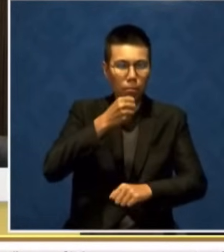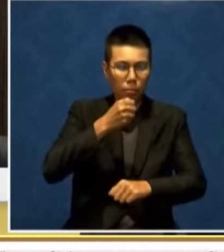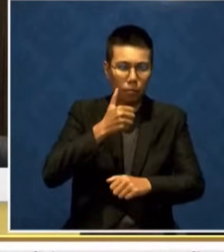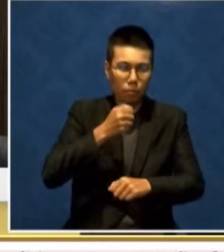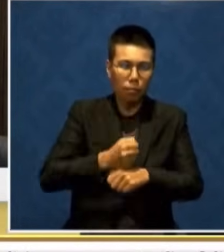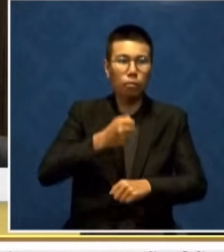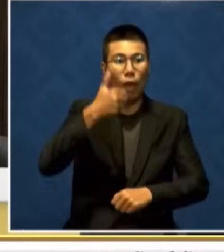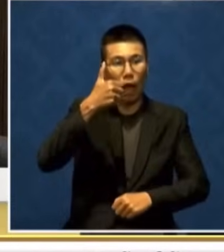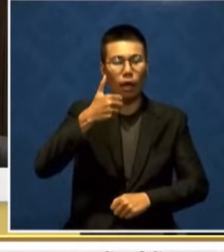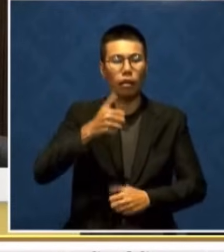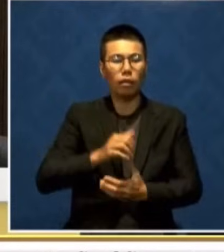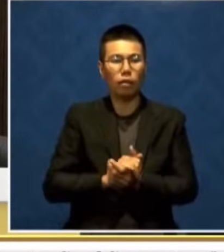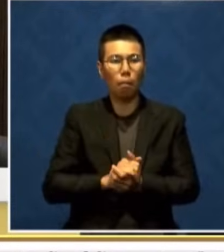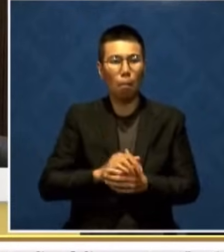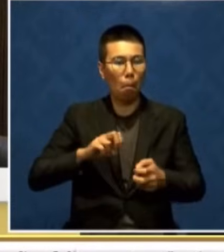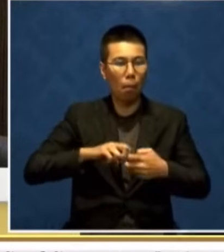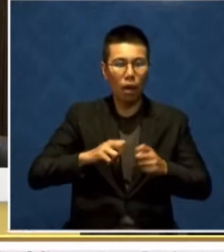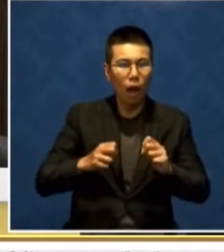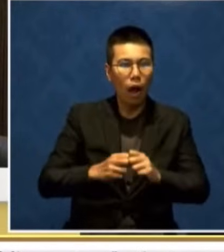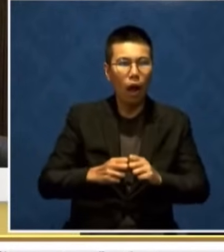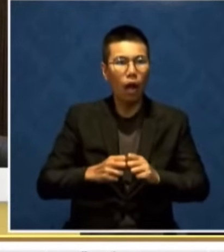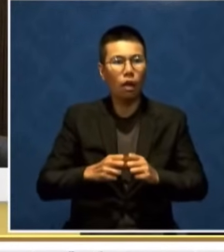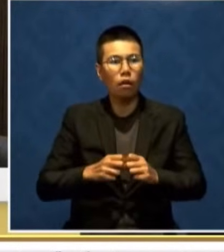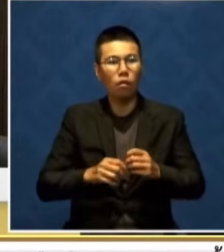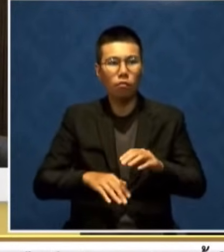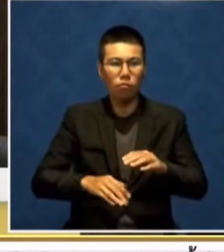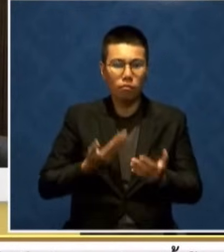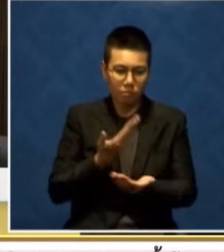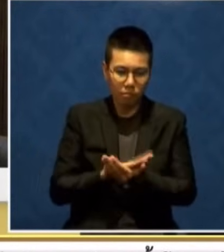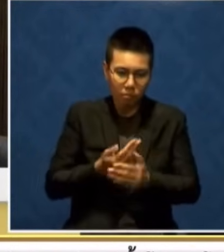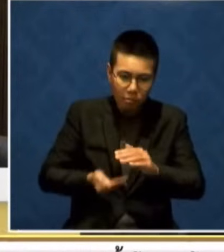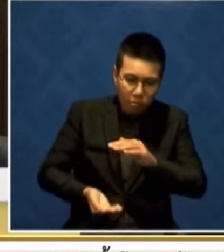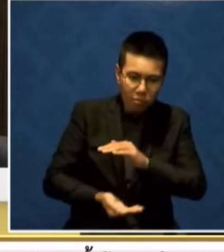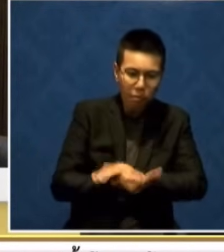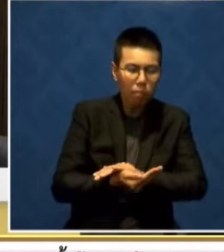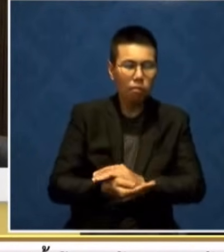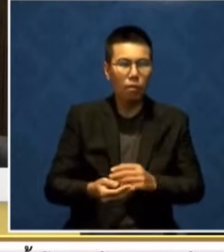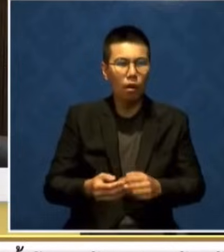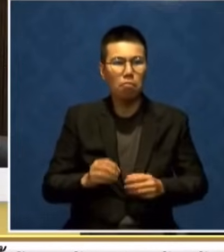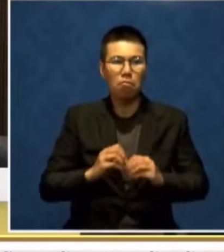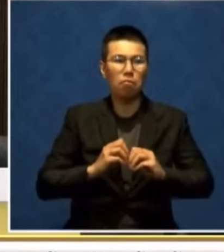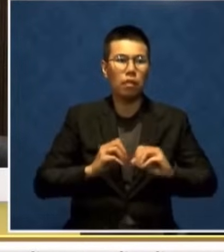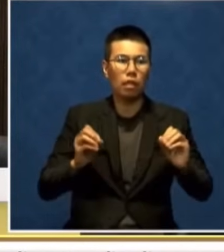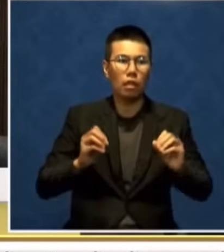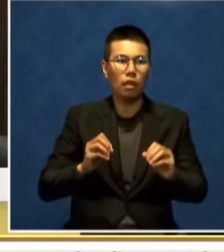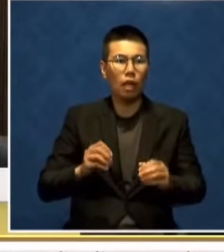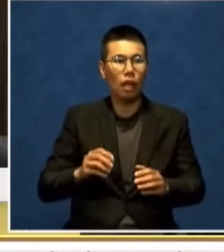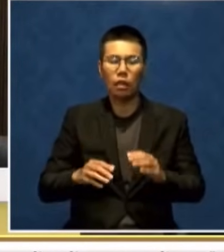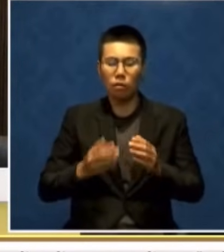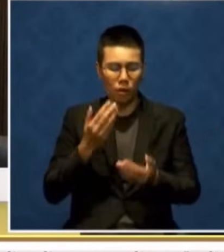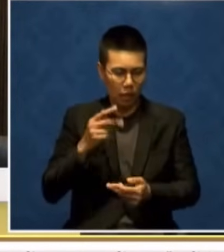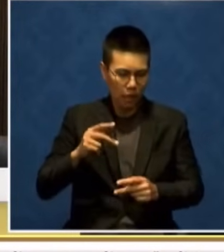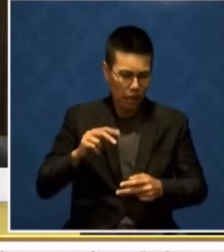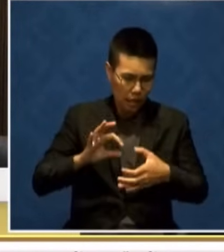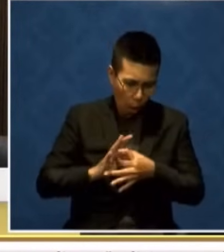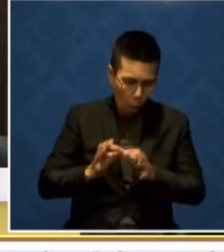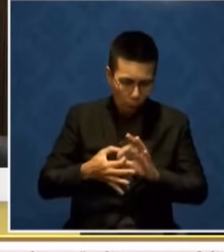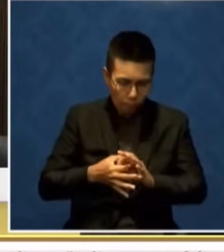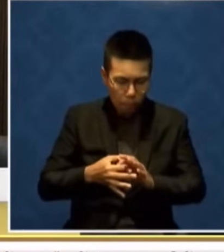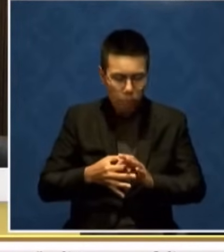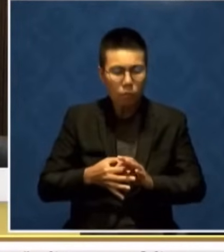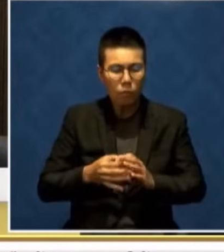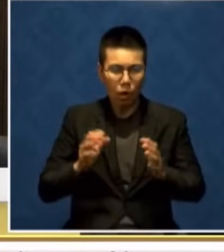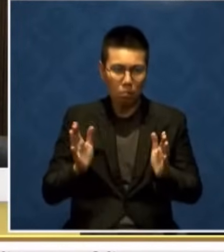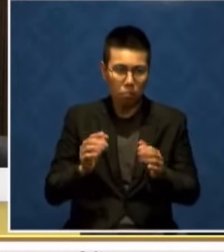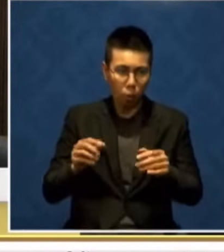ข้อครหาเรื่องตั๋วท่านจะหมดข้อครหาเรื่องเส้นสายท่านจะหมดข้อครหาของการเลือก